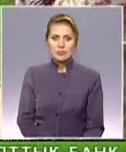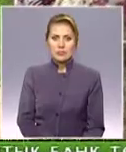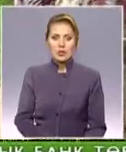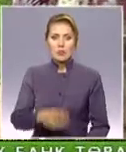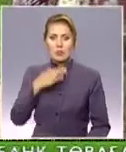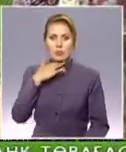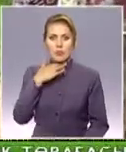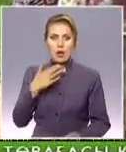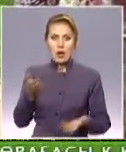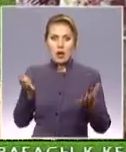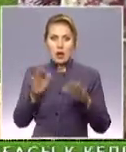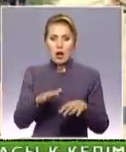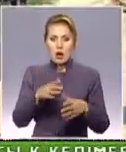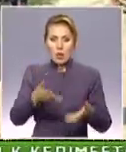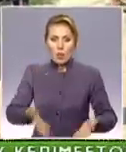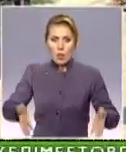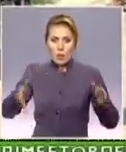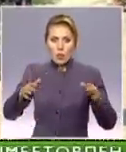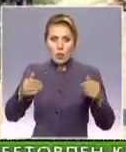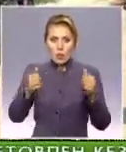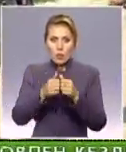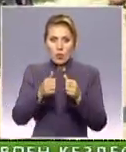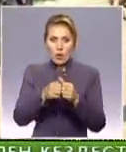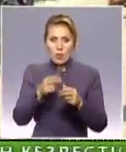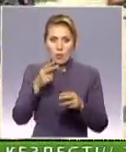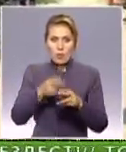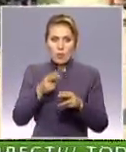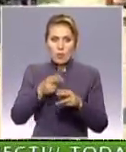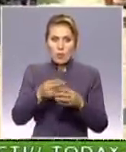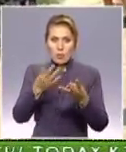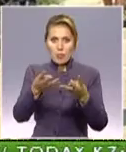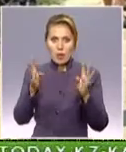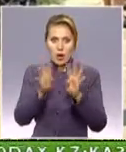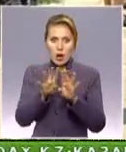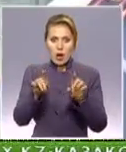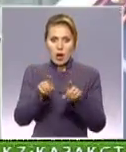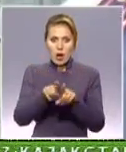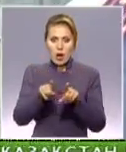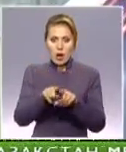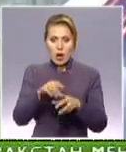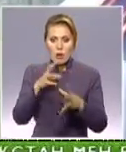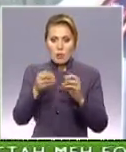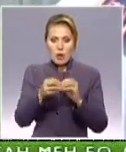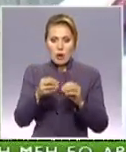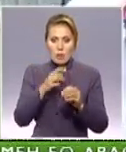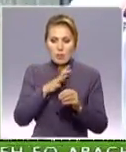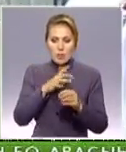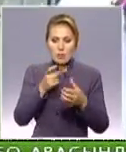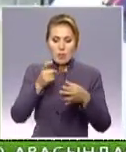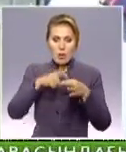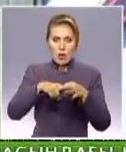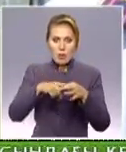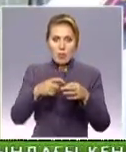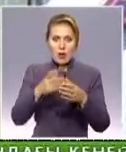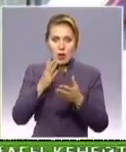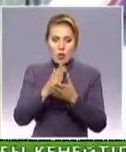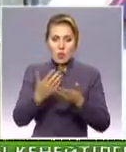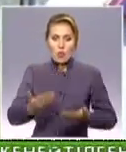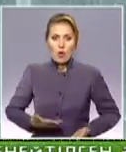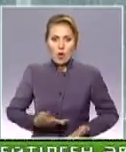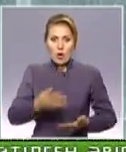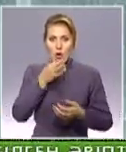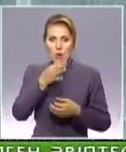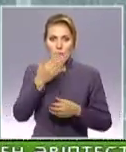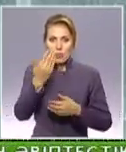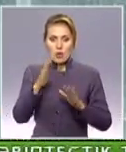Сойылған малдың қалдығына толы шұңқырдың дәл жанында темір қамалмен қоршалған нысан орын тепкен, қақпасы құлыппен бекітіліпті. Тұрғындардың айтуынша